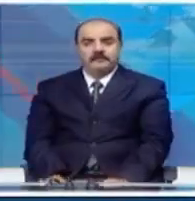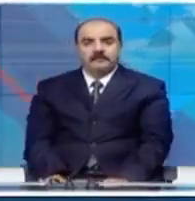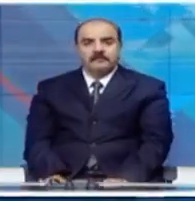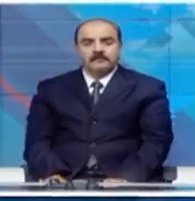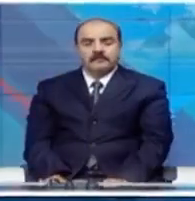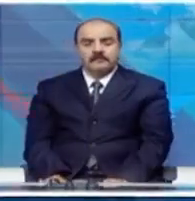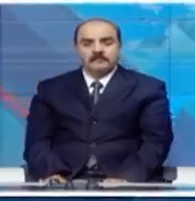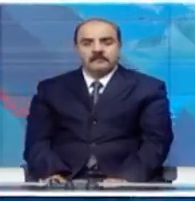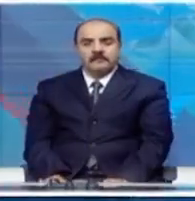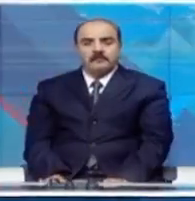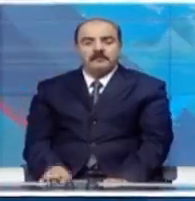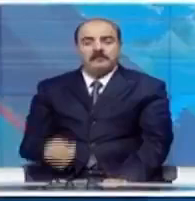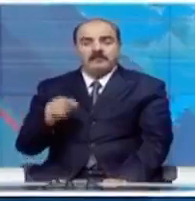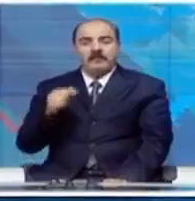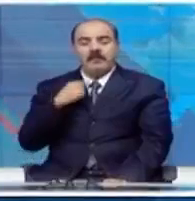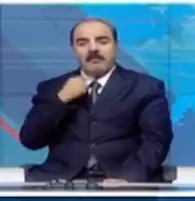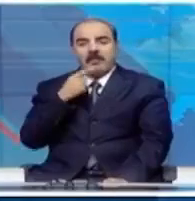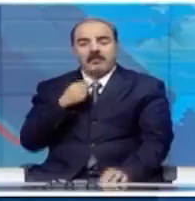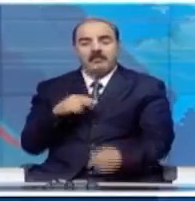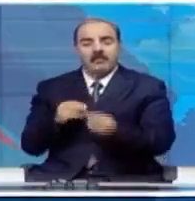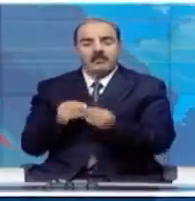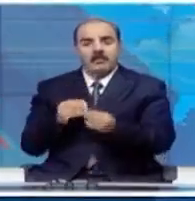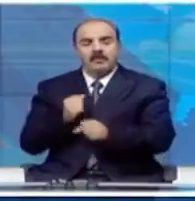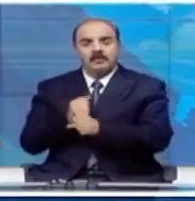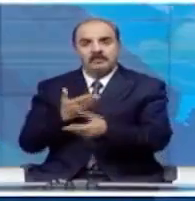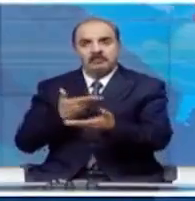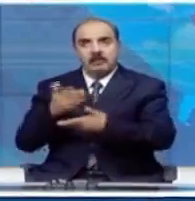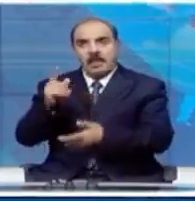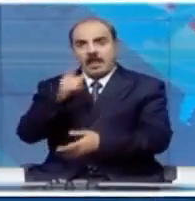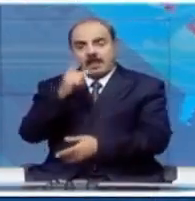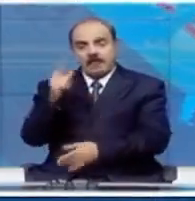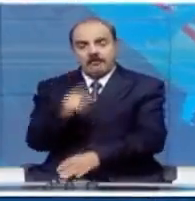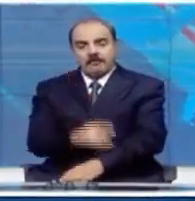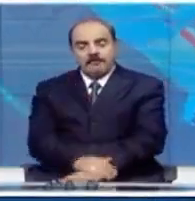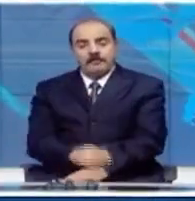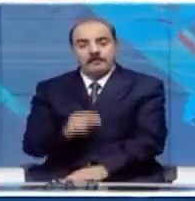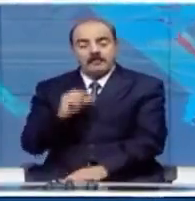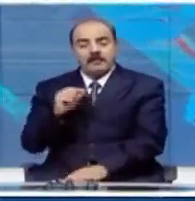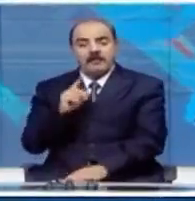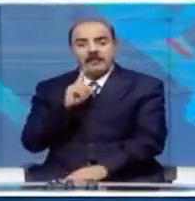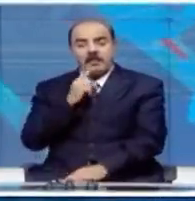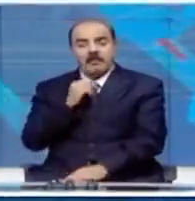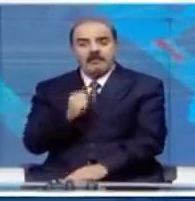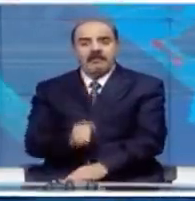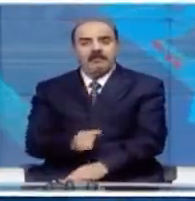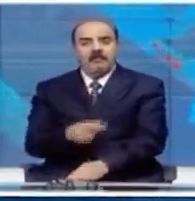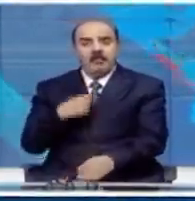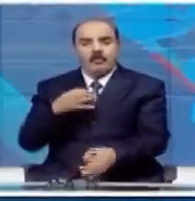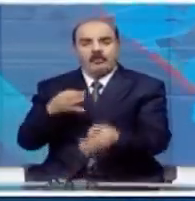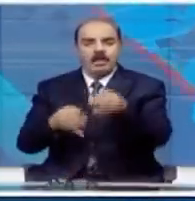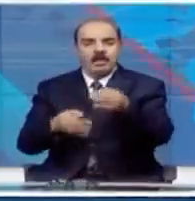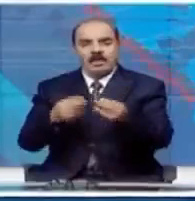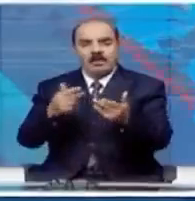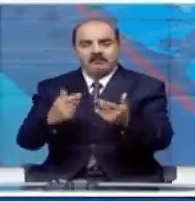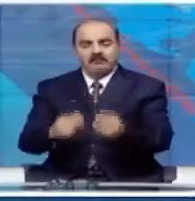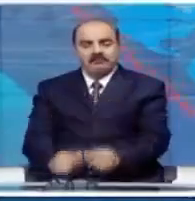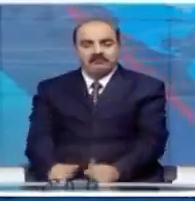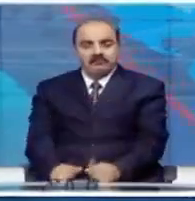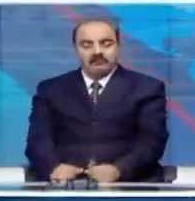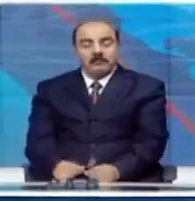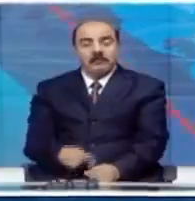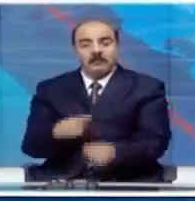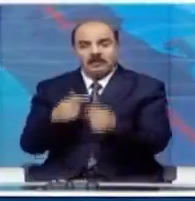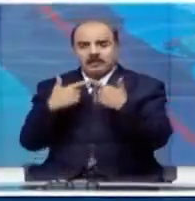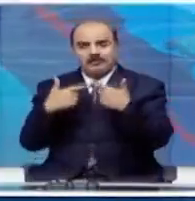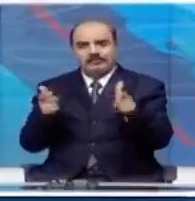صاديه والدكتوره رانيا المشاط وزيره التعاون الدولي والدكتور محمد معيط وزير الماليه صرح